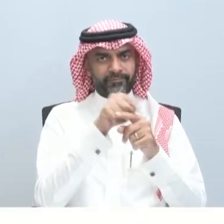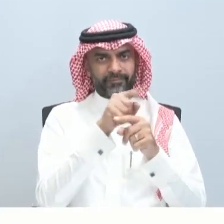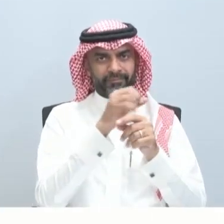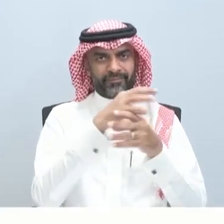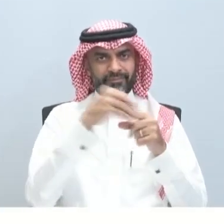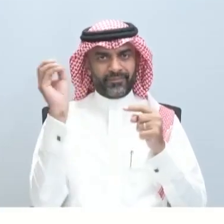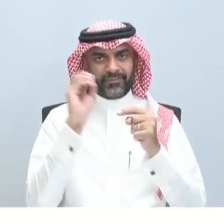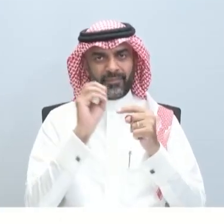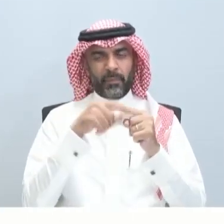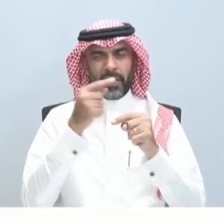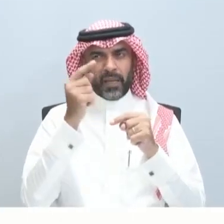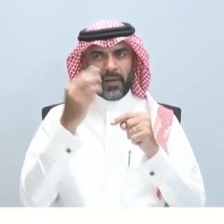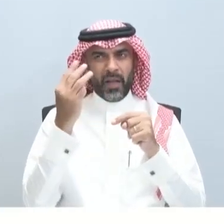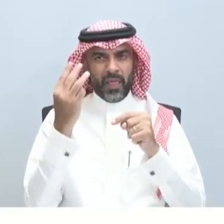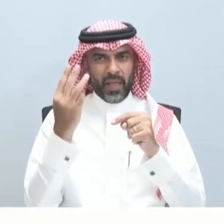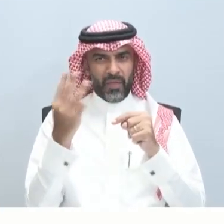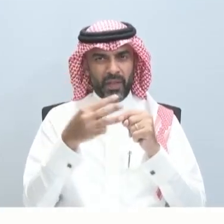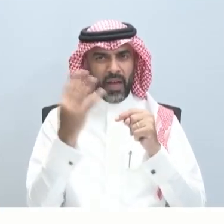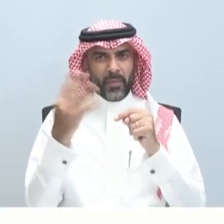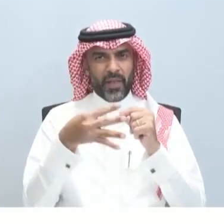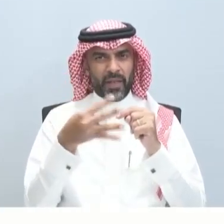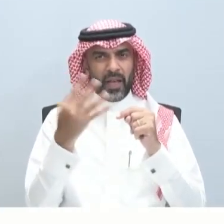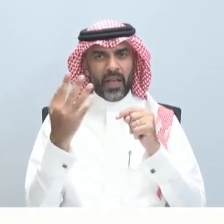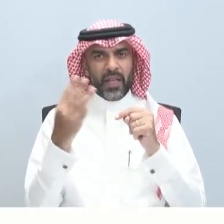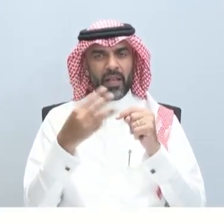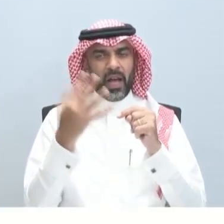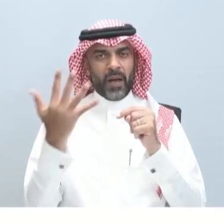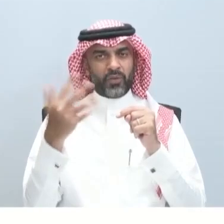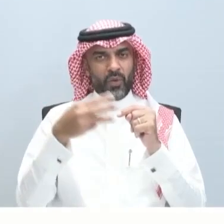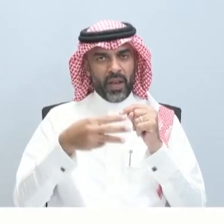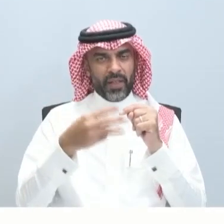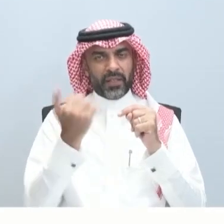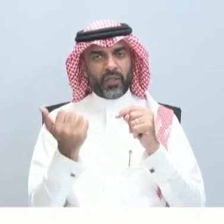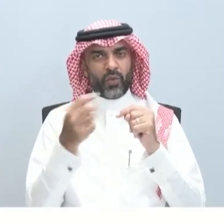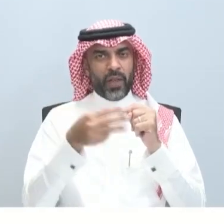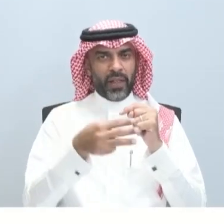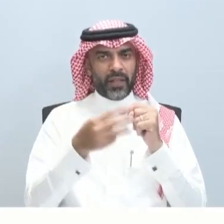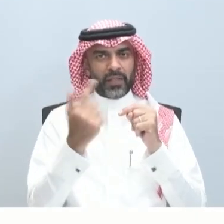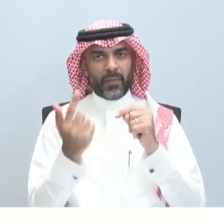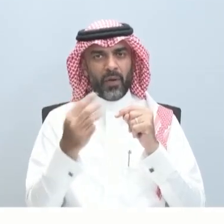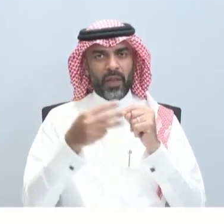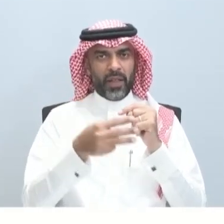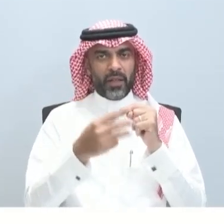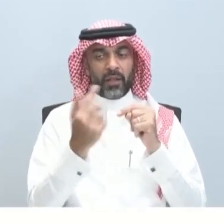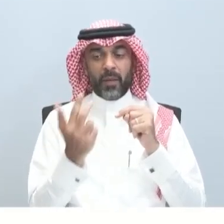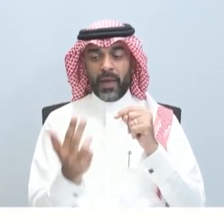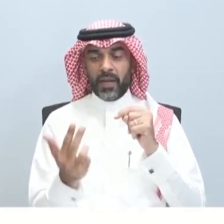33 34 35 36 37 38